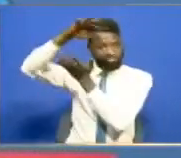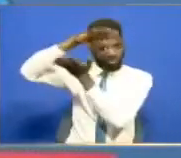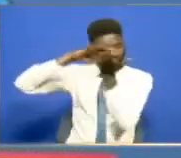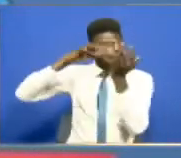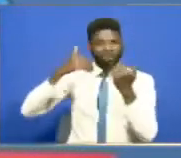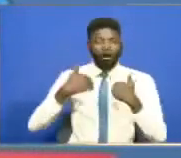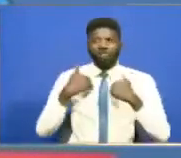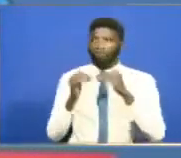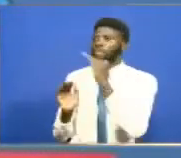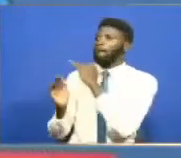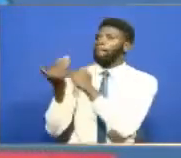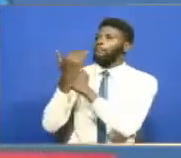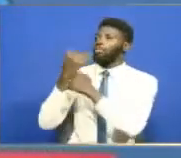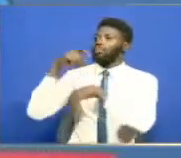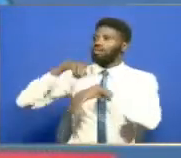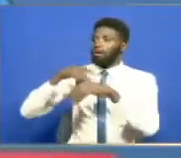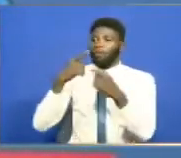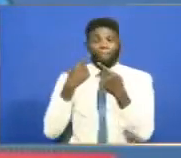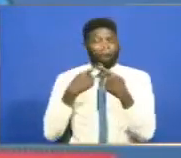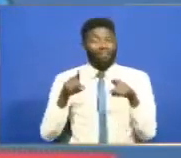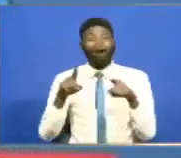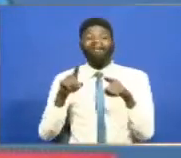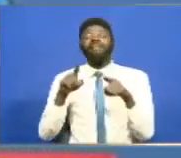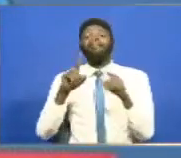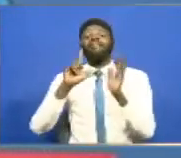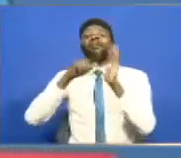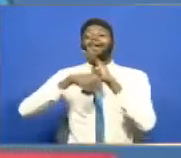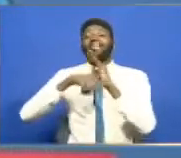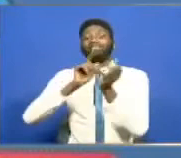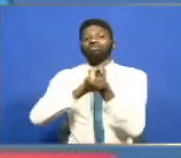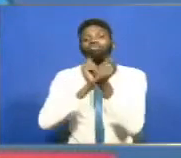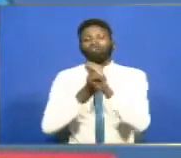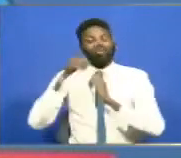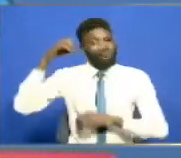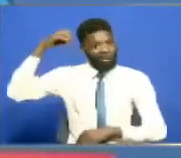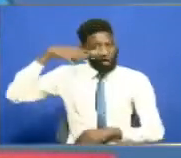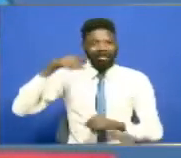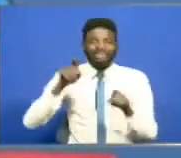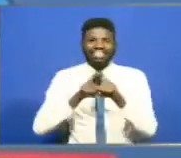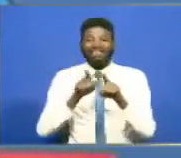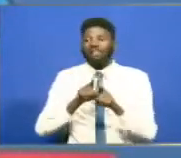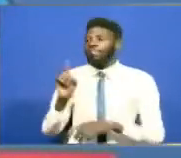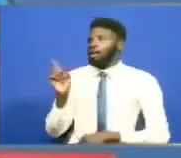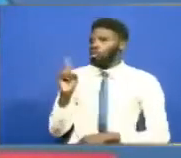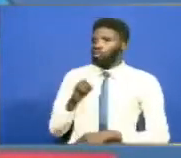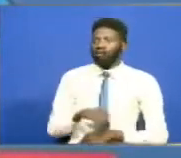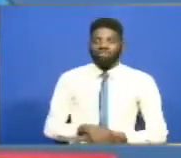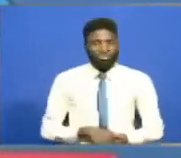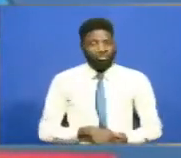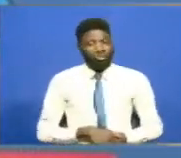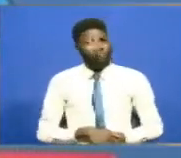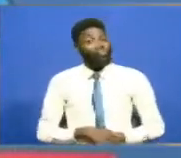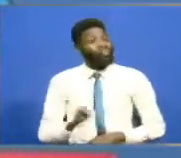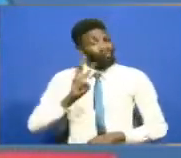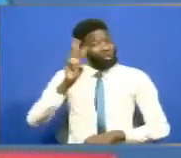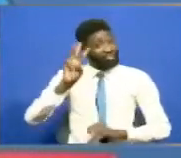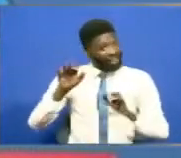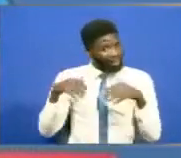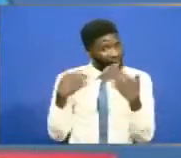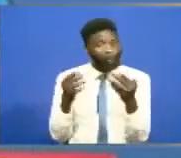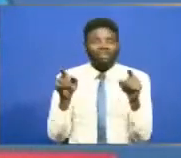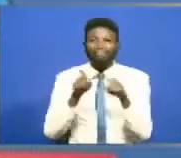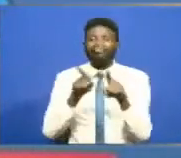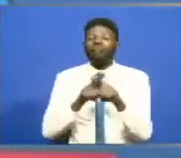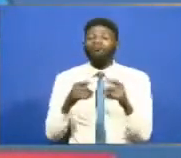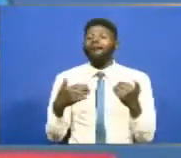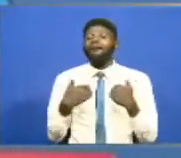za asubuhi, lakini hali hiyo itaweza kupisha vipindi vya jua sawa sawa na sehemu za hapa Nairobi. Magharibi mwa nchi vile vile kutakuwa na vipindi vya